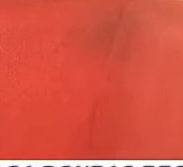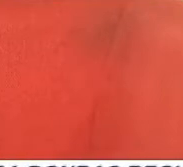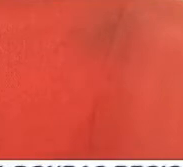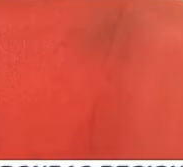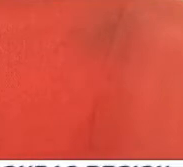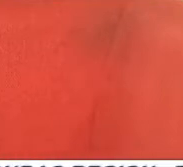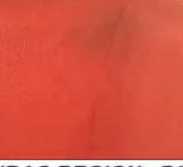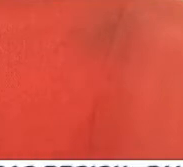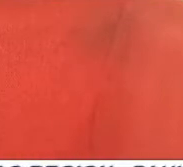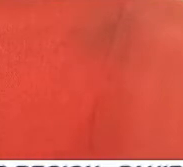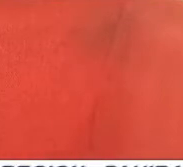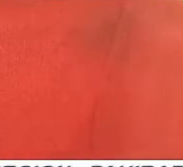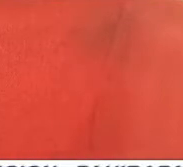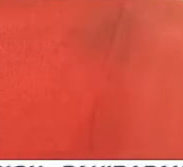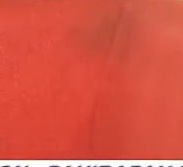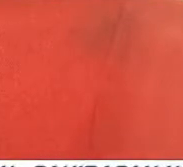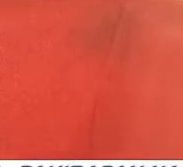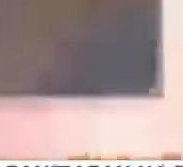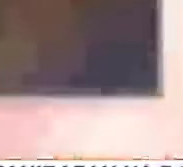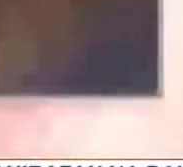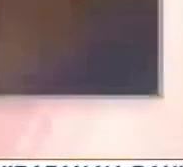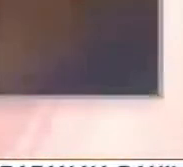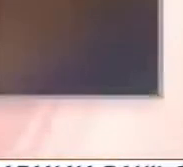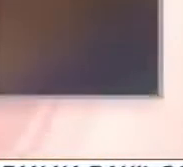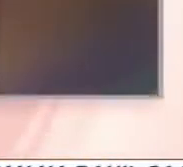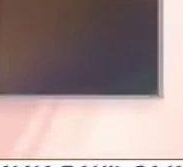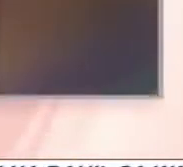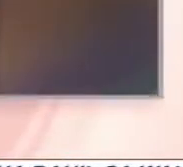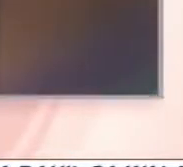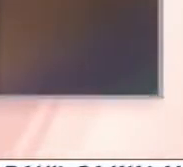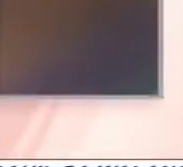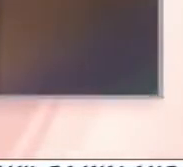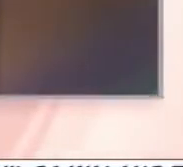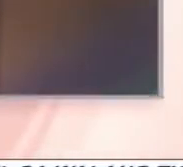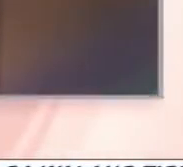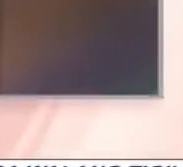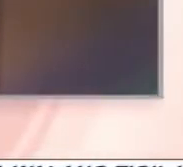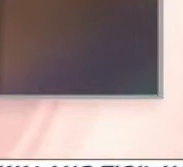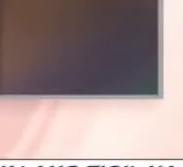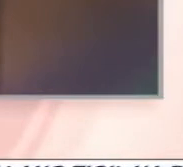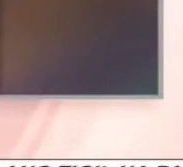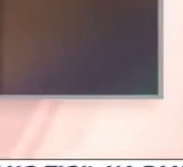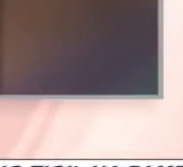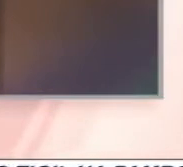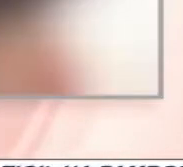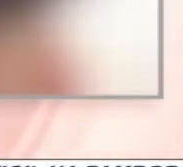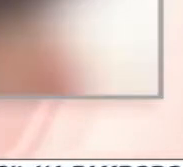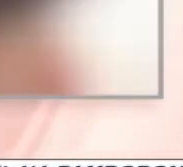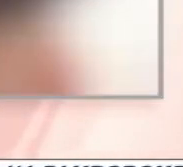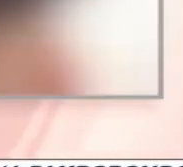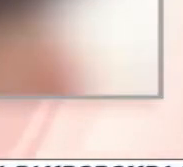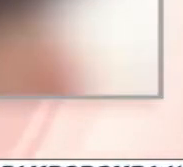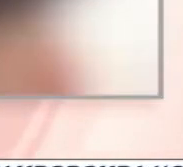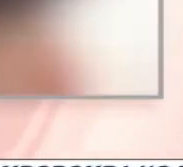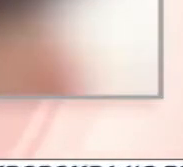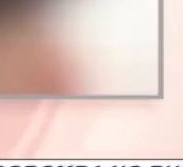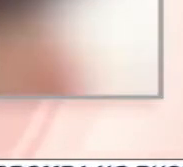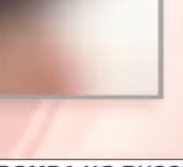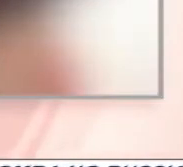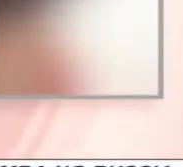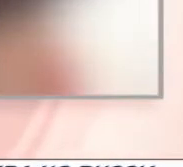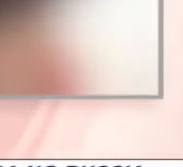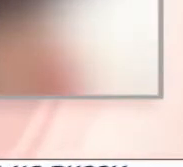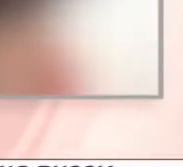ko po daw, lungs. Nakita ko yung result po, lungs problem po. Lung problem? Tama po